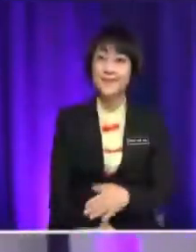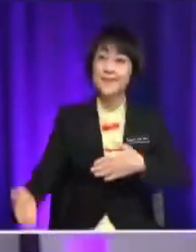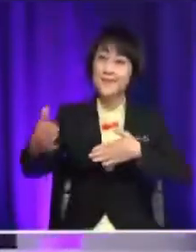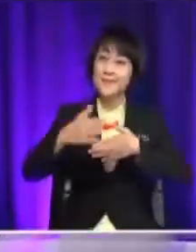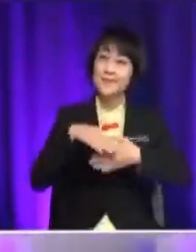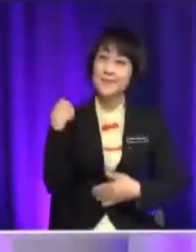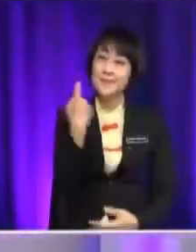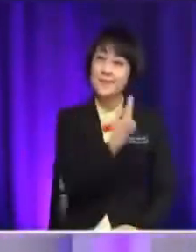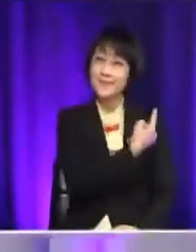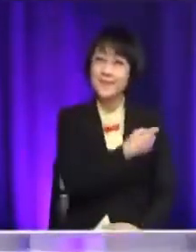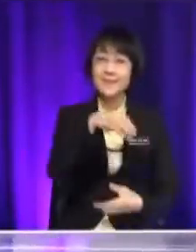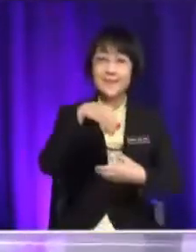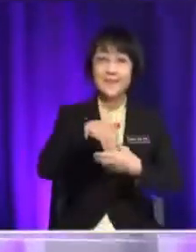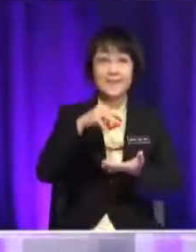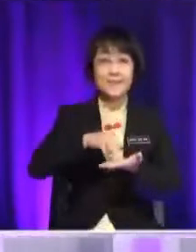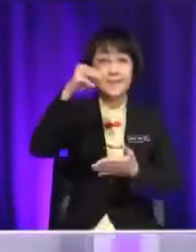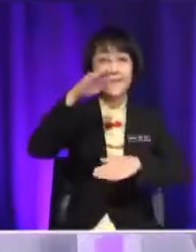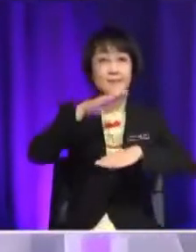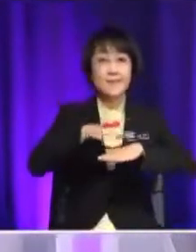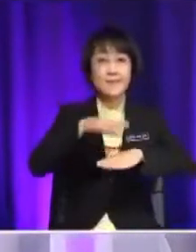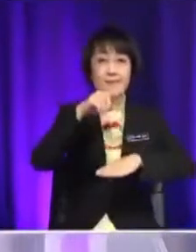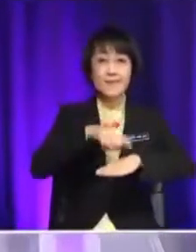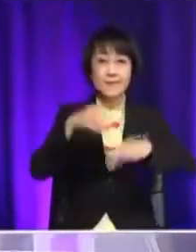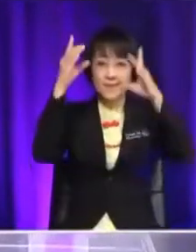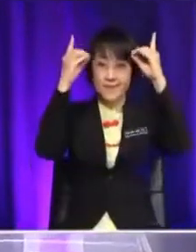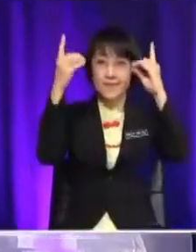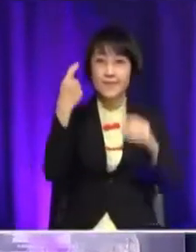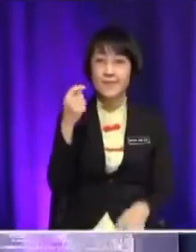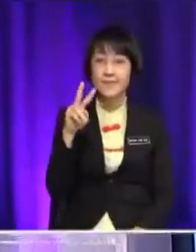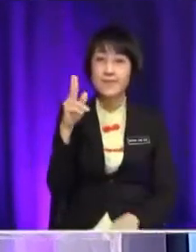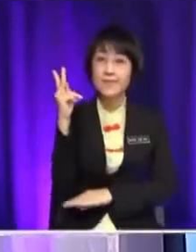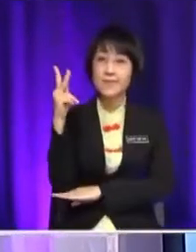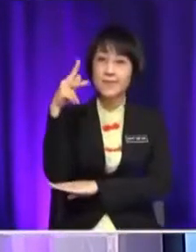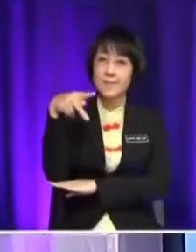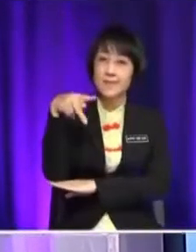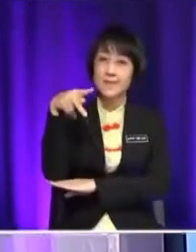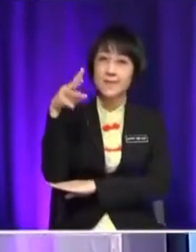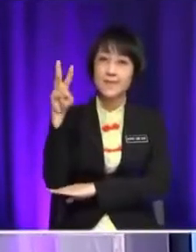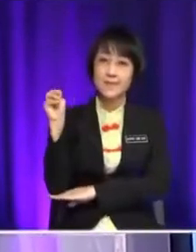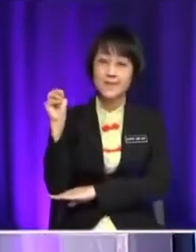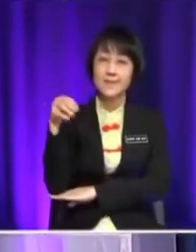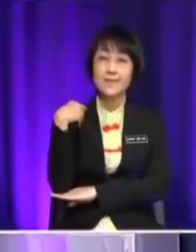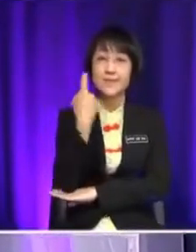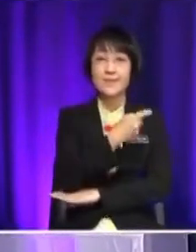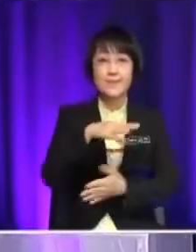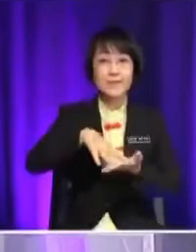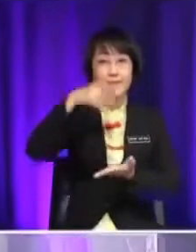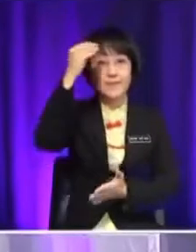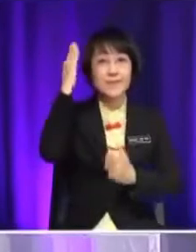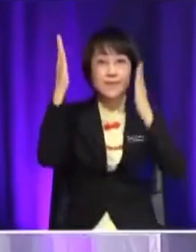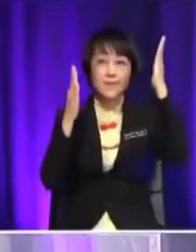Kembali kita dalam slot mendengar atas di Didik TV KPM. Hari ini kita belajar mata pelajaran Bahasa Melayu dengan tajuknya